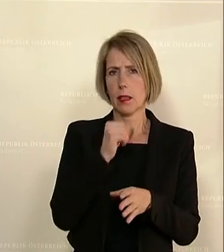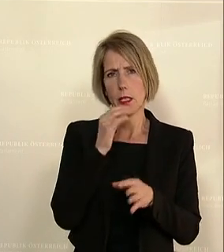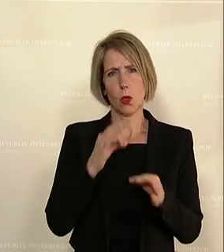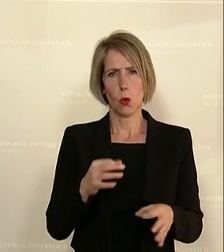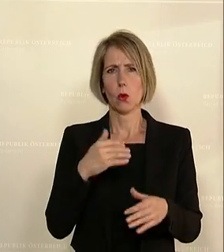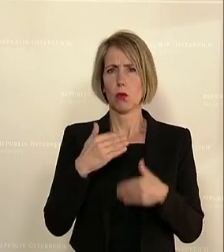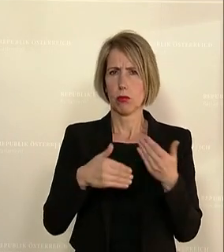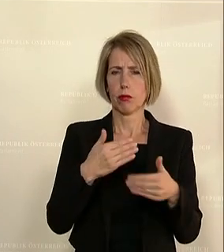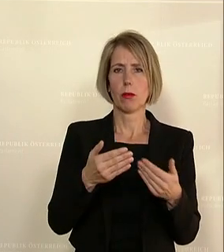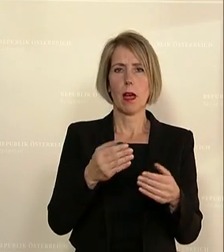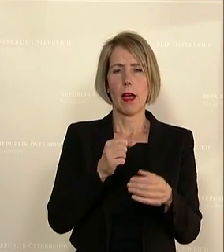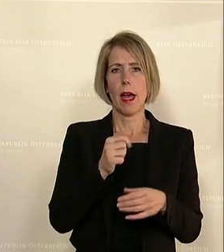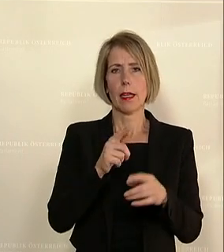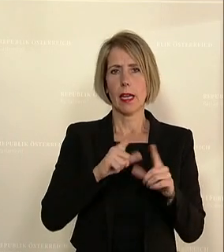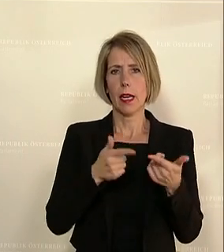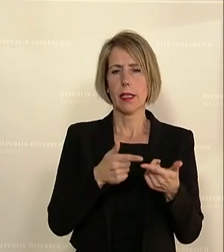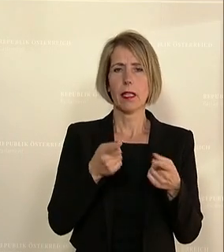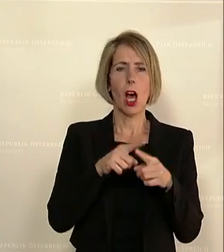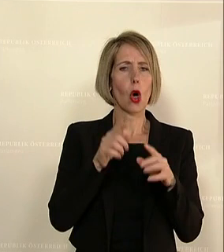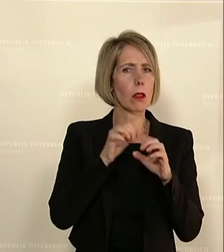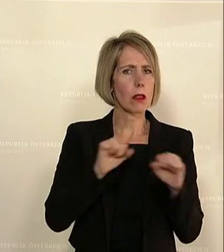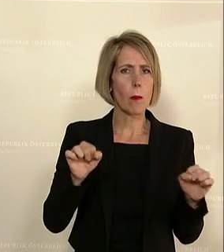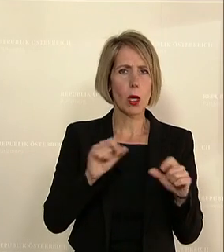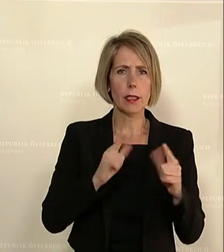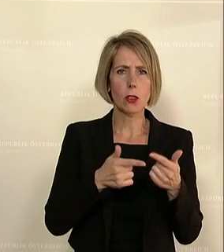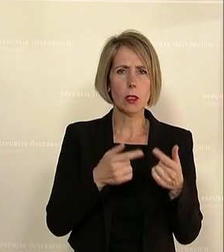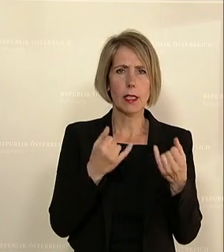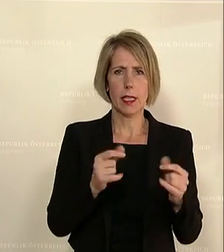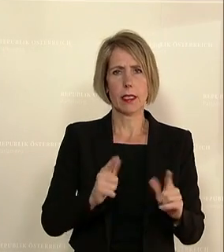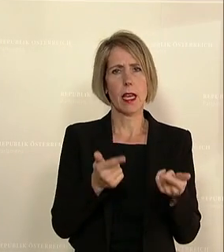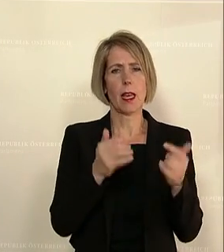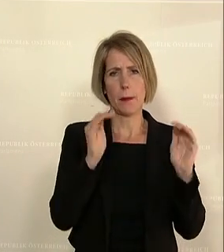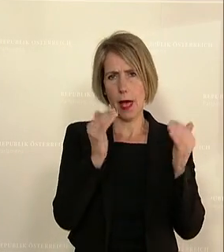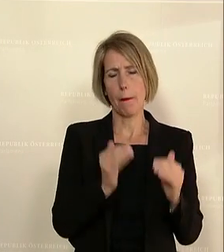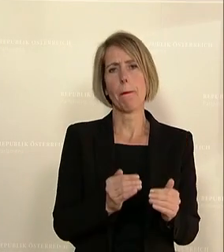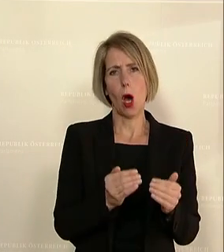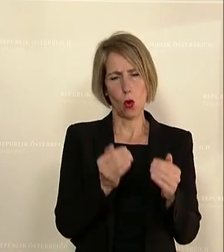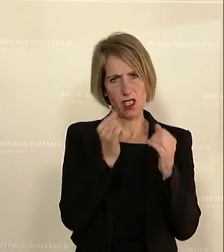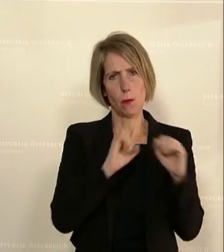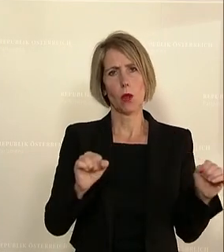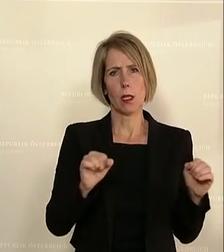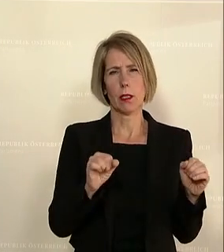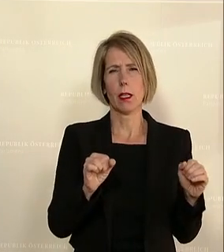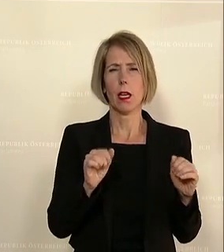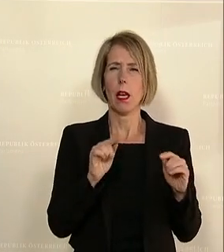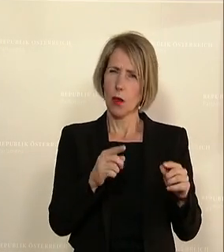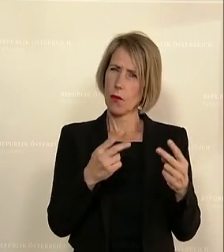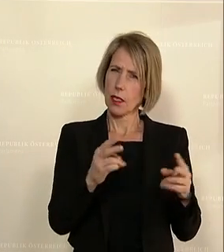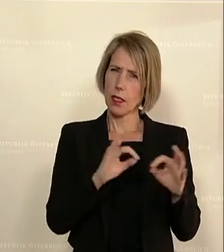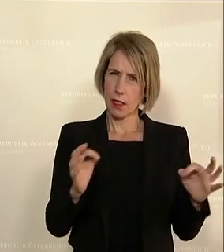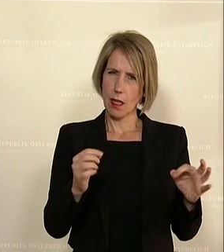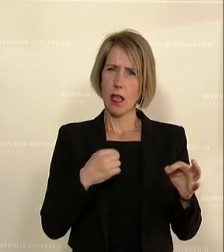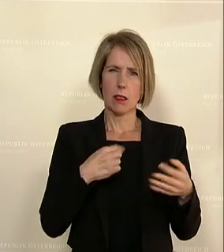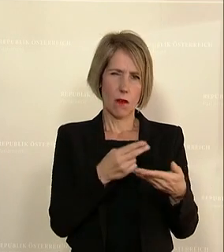in mehreren Ländern, auch in demokratischen Ländern, ja eher den Abbau der Demokratie erleben. Und er schreibt einen wichtigen Satz, hier, den lese ich Ihnen